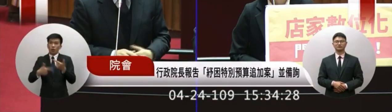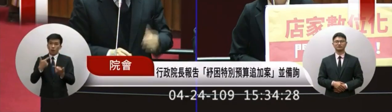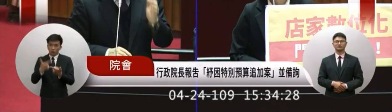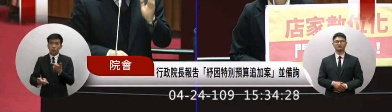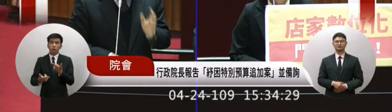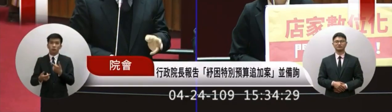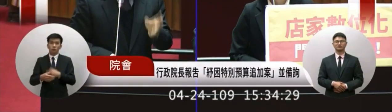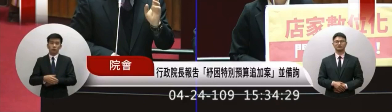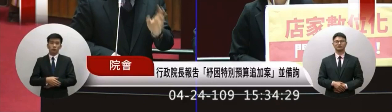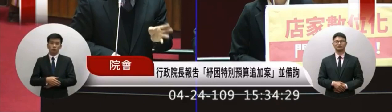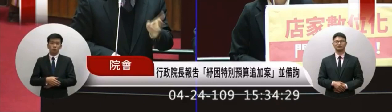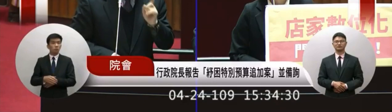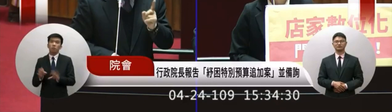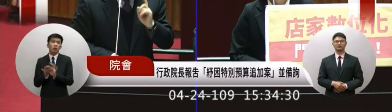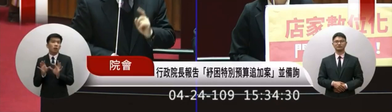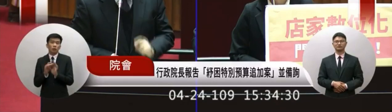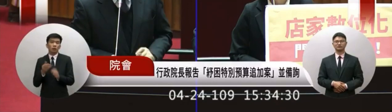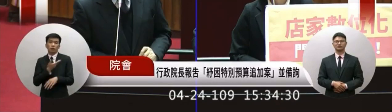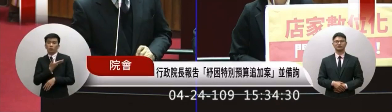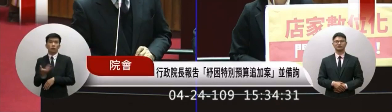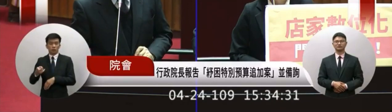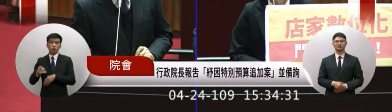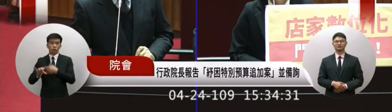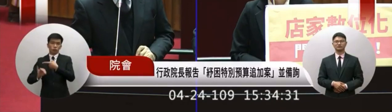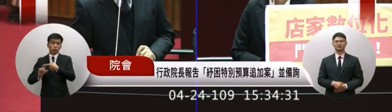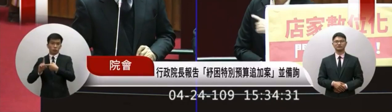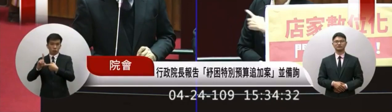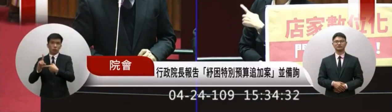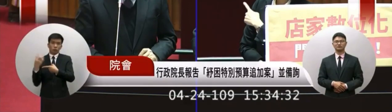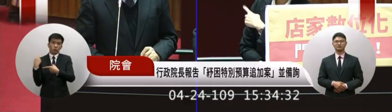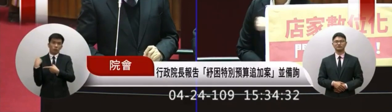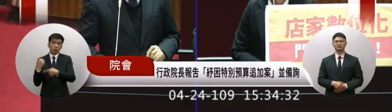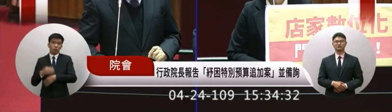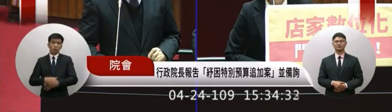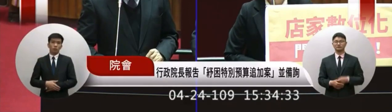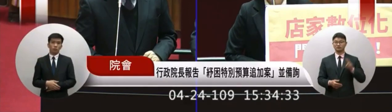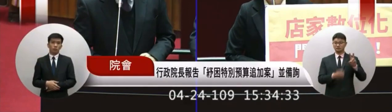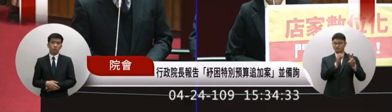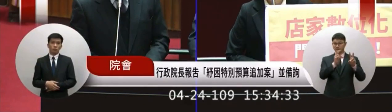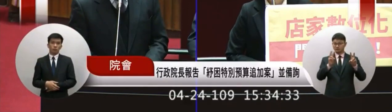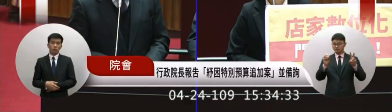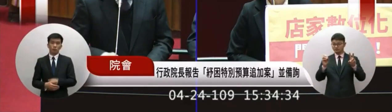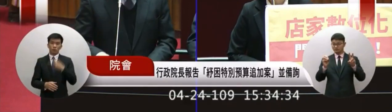的时候，我们还是给他1%的营业税， 直到